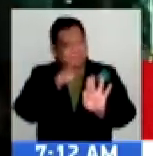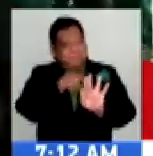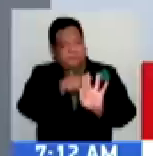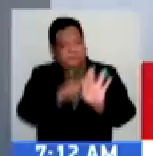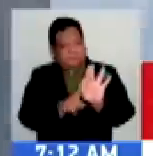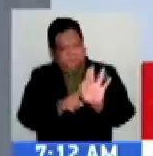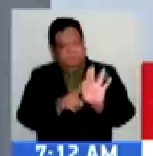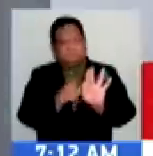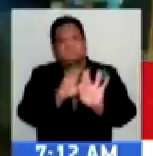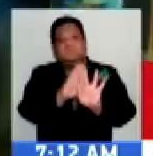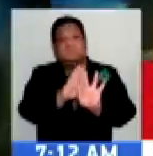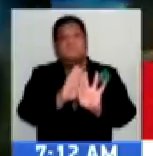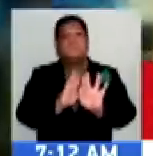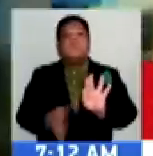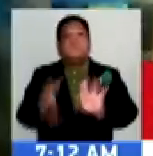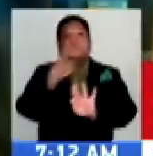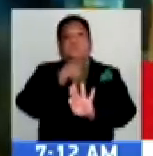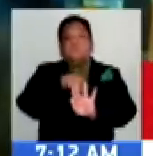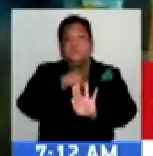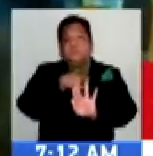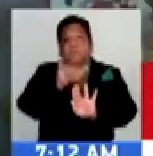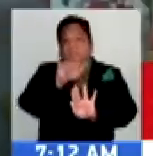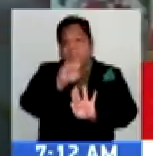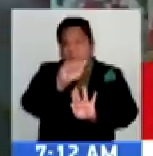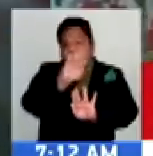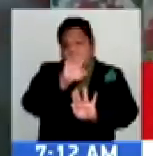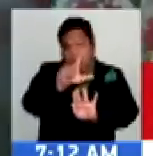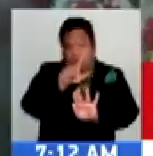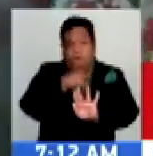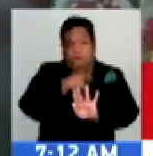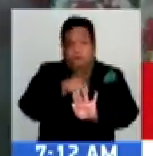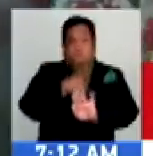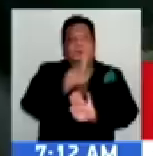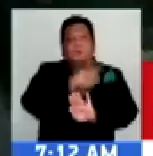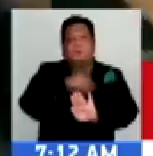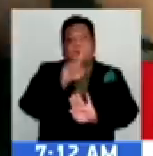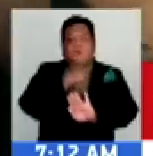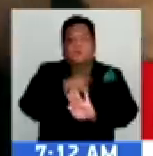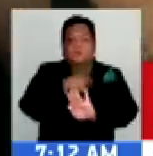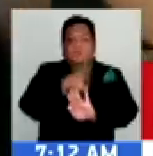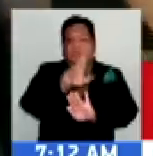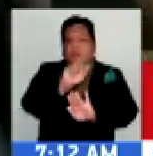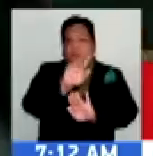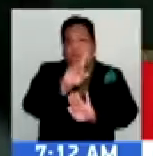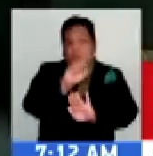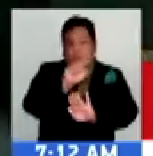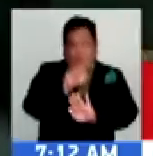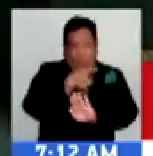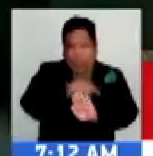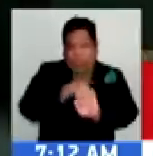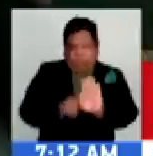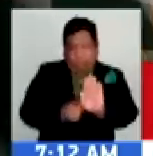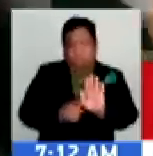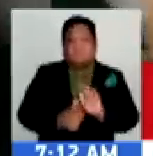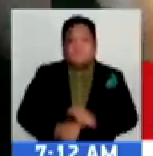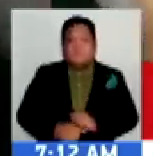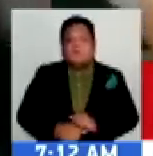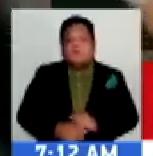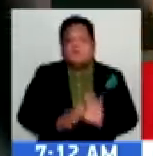rin nila sa team sina Isabel Ortega bilang Jamie Robinson at Radson Flores bilang Mark Gordon. Habang ang Bosanian